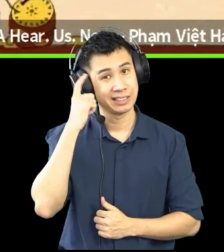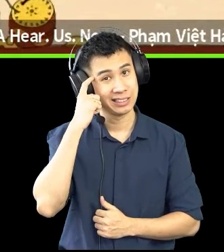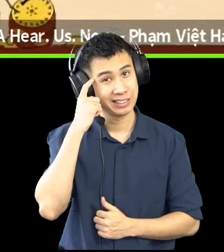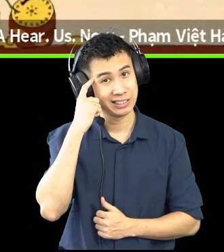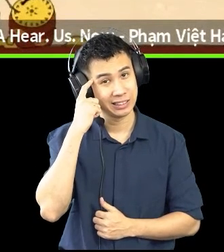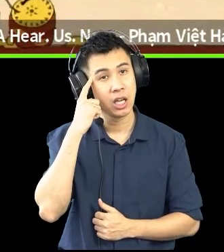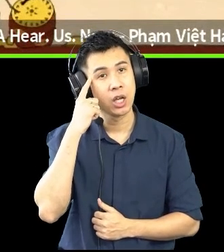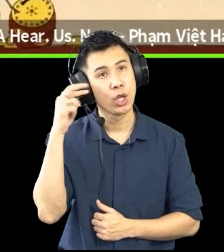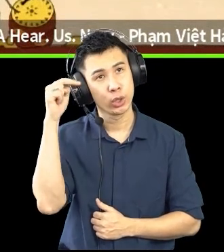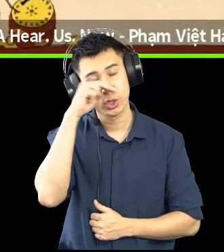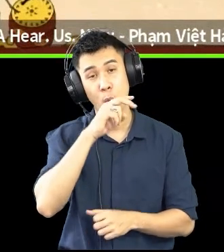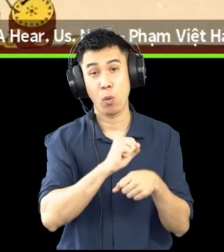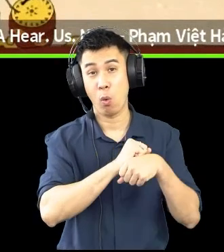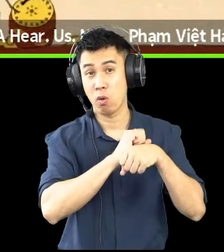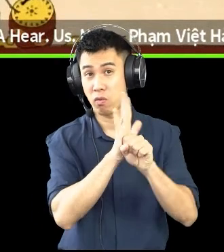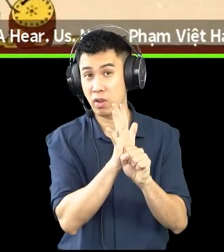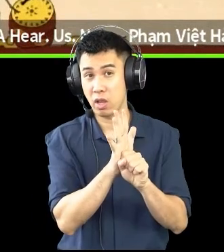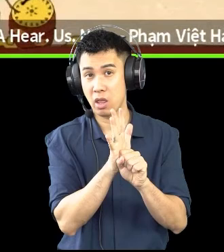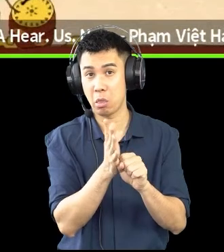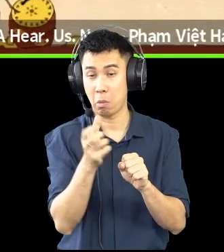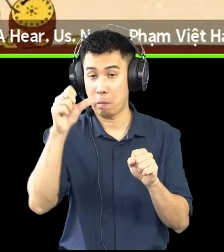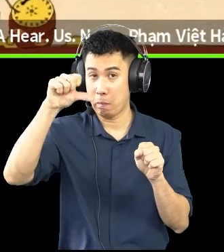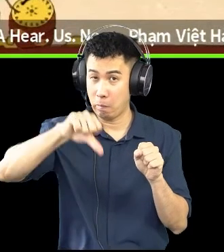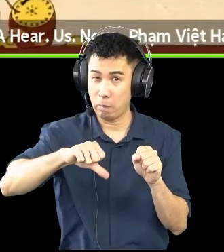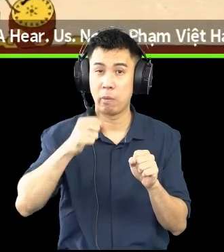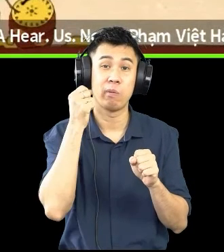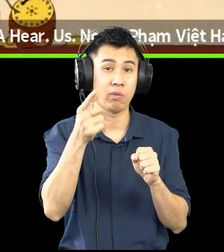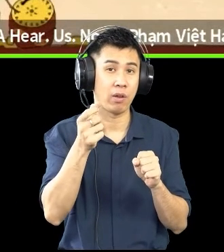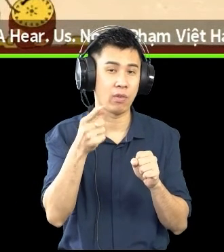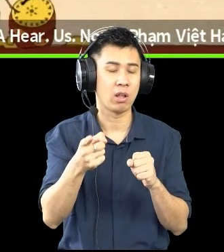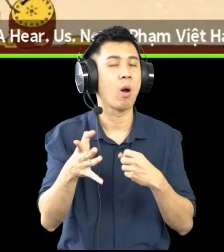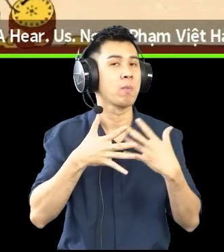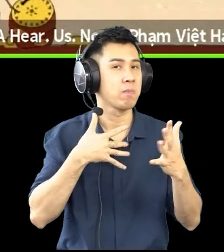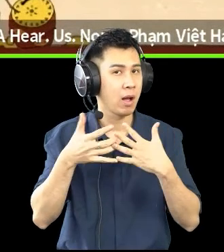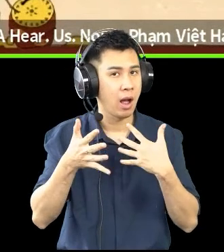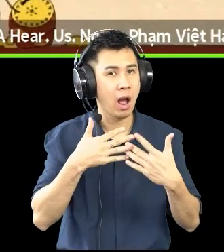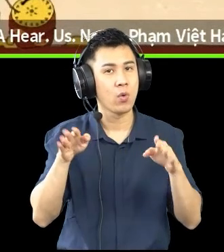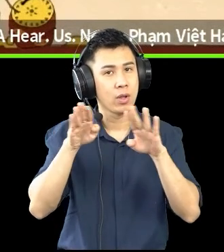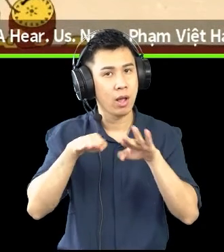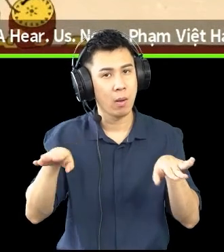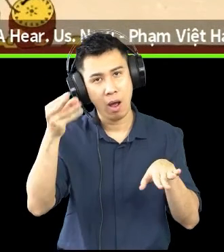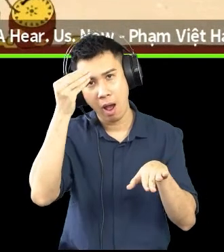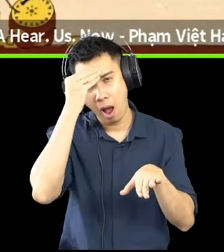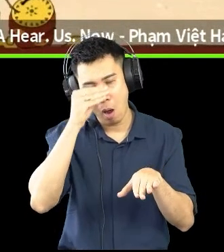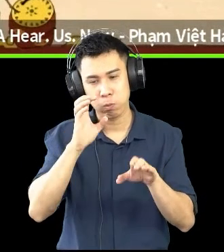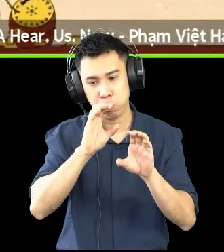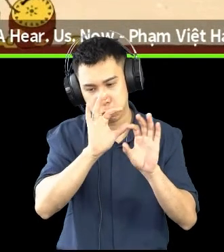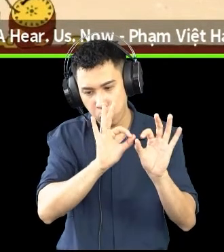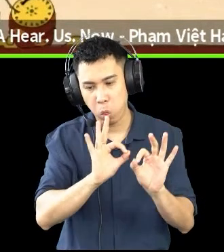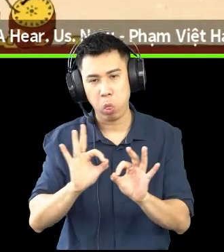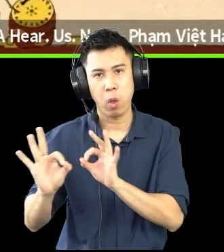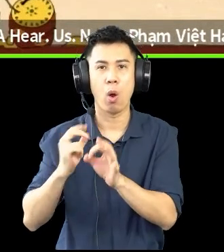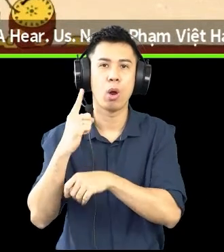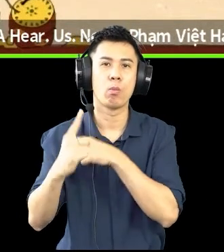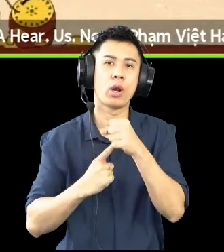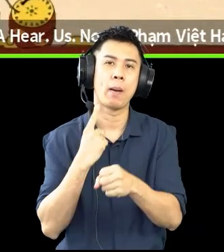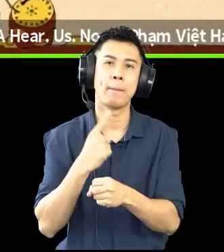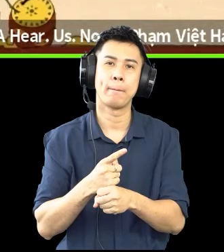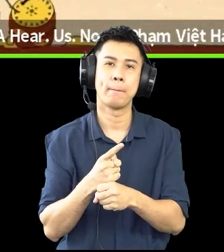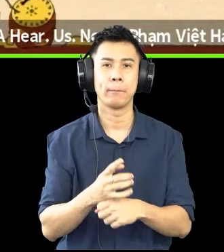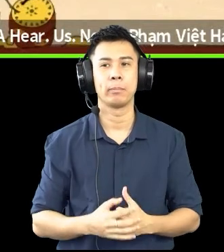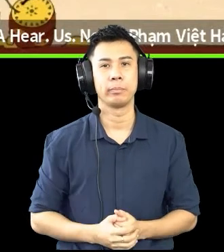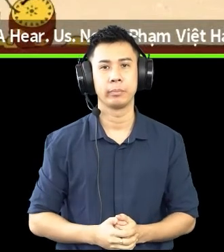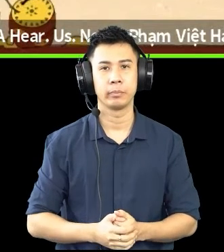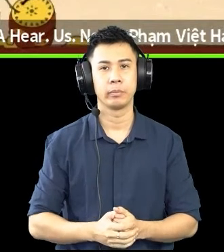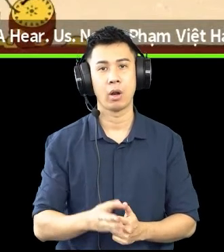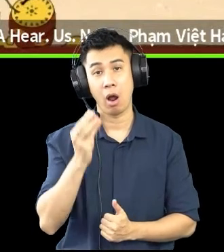mà tình hình dịch COVID nó không được tiến triển trong năm nay ấy, thì bọn em sẽ quyết định là cho các em học chậm lại một năm. Thì song song với cái việc khi mà các em